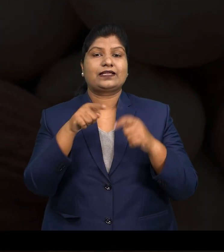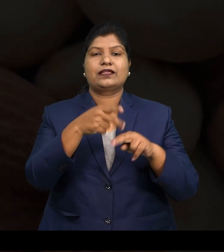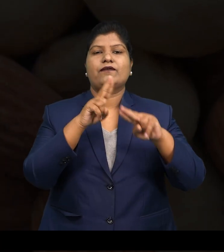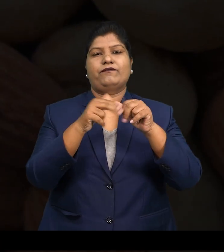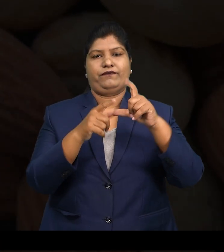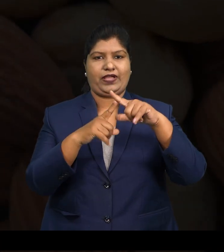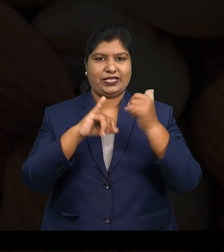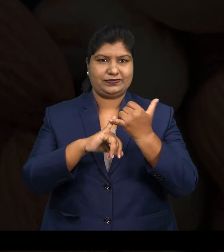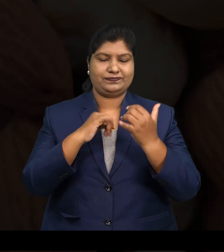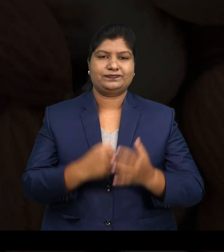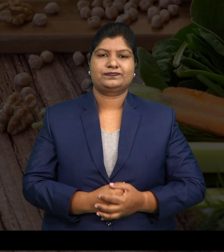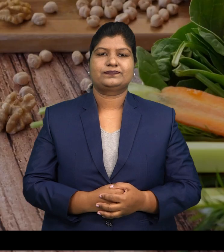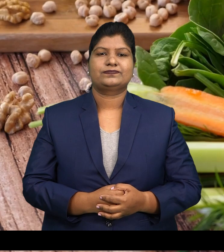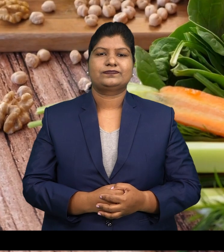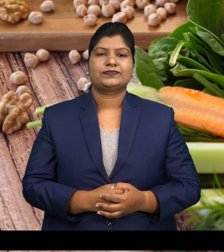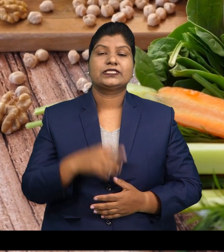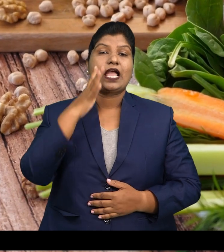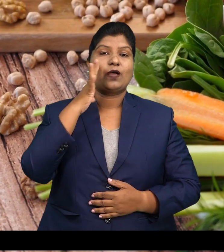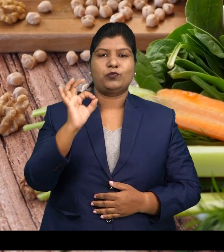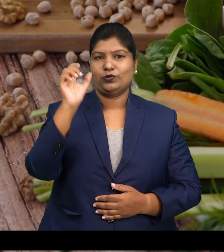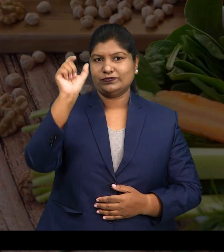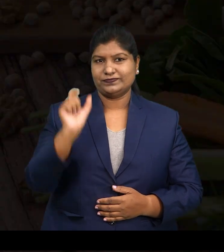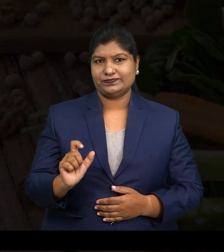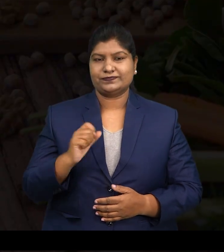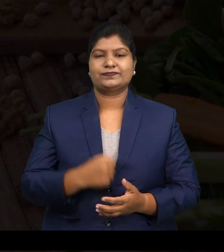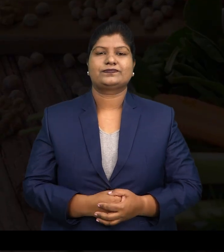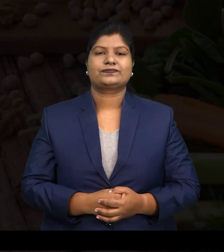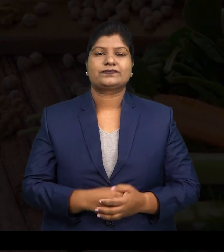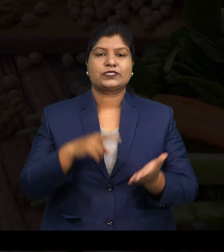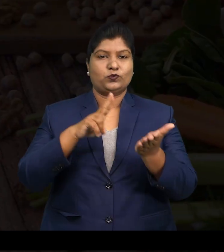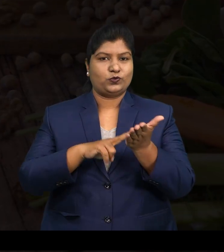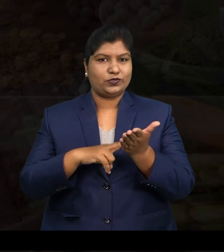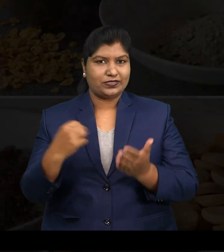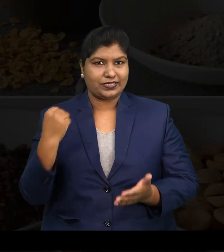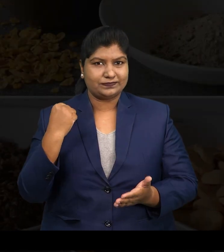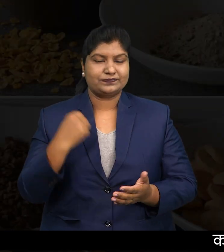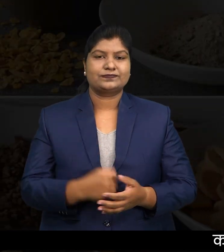चरबींसाठी चाचणी. महत्त्वाचे शब्द: पोषक तत्वे,